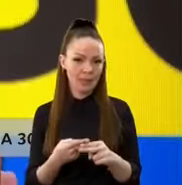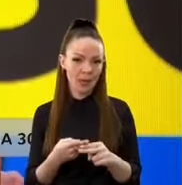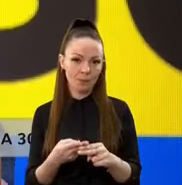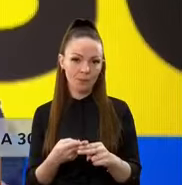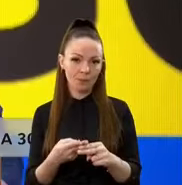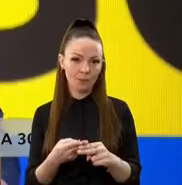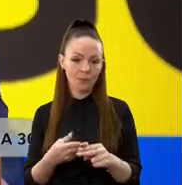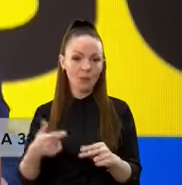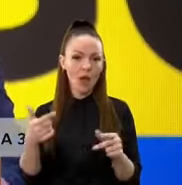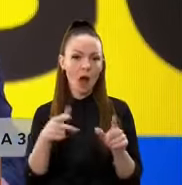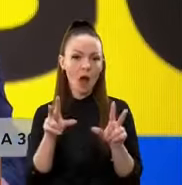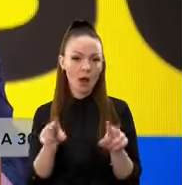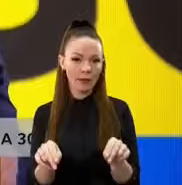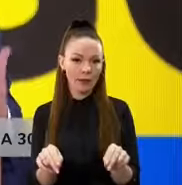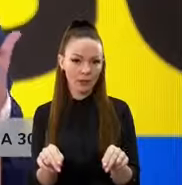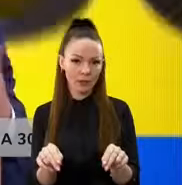гарантія